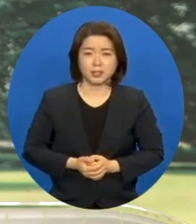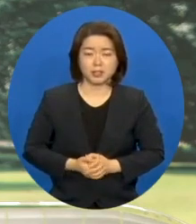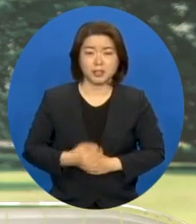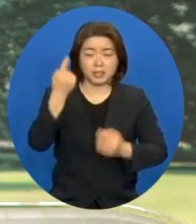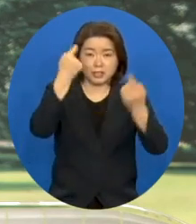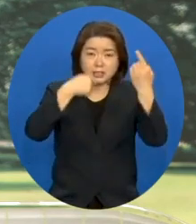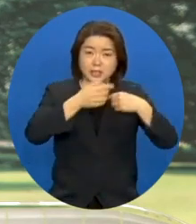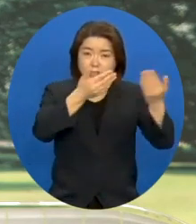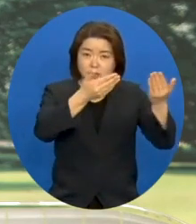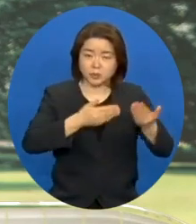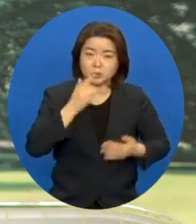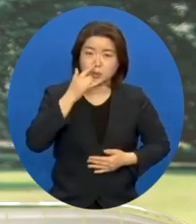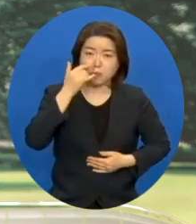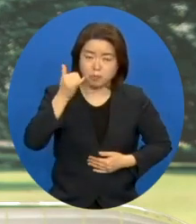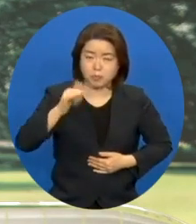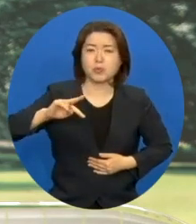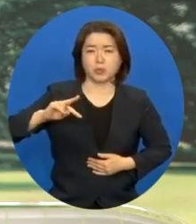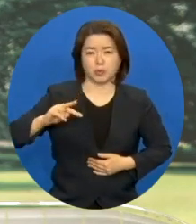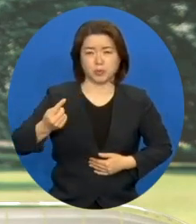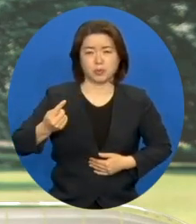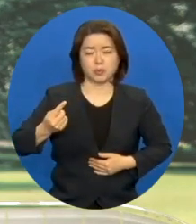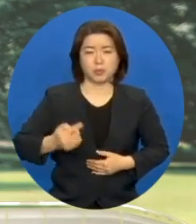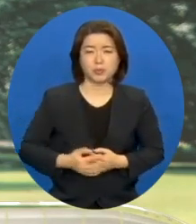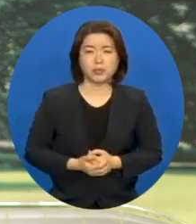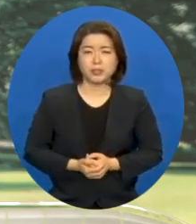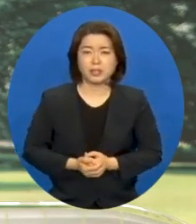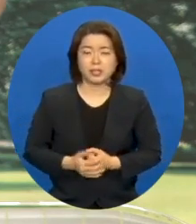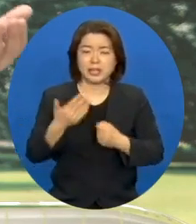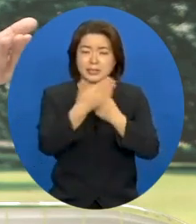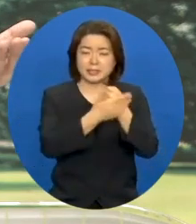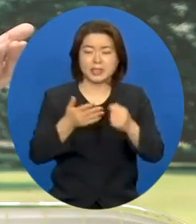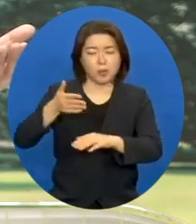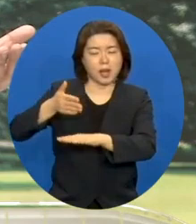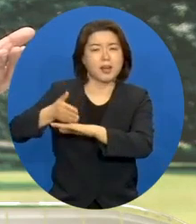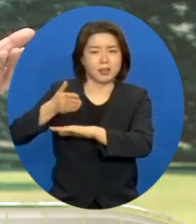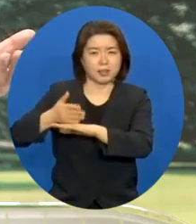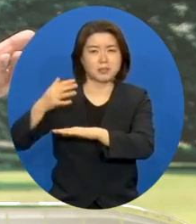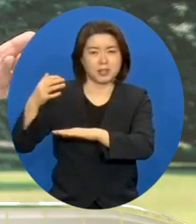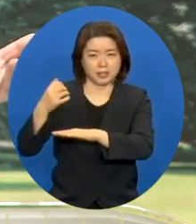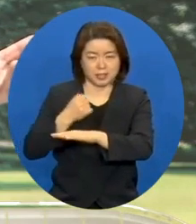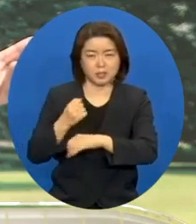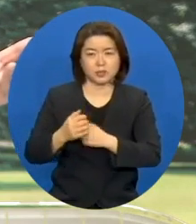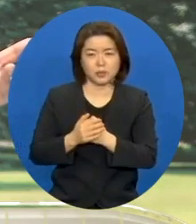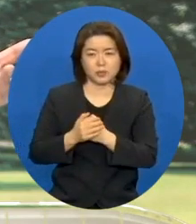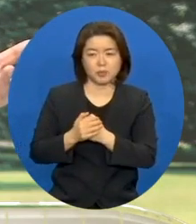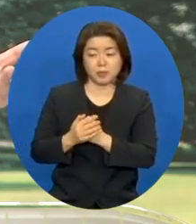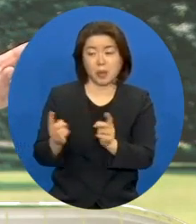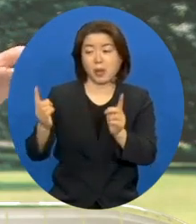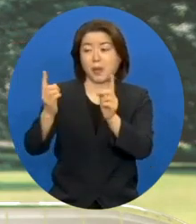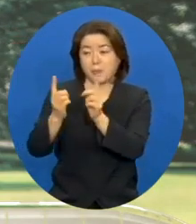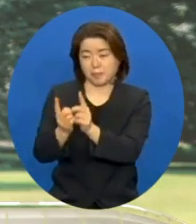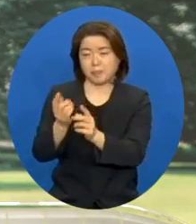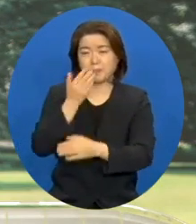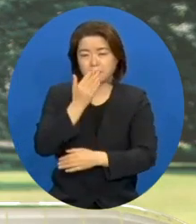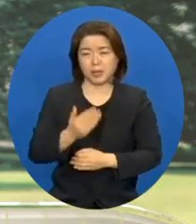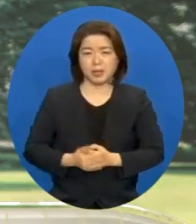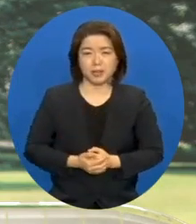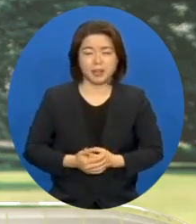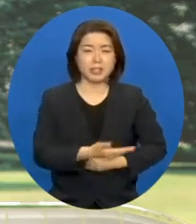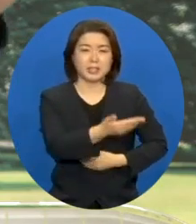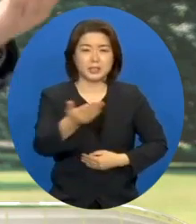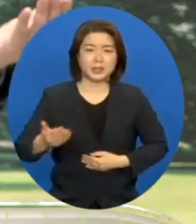상처를 준 부모조차도 은혜와 감사로 대하게 됩니다. 여러분의